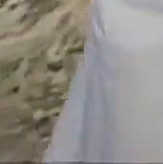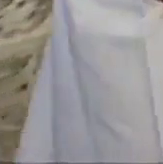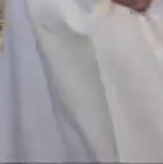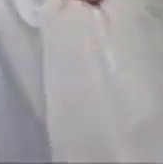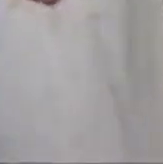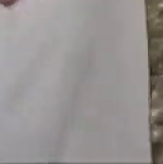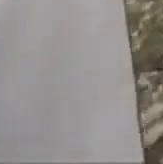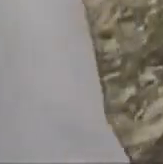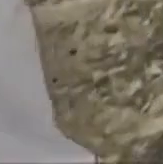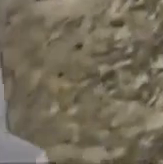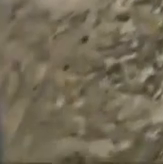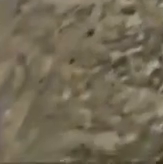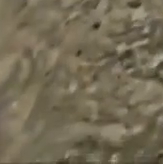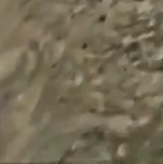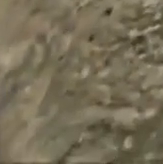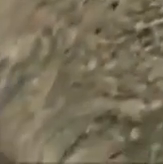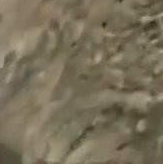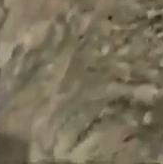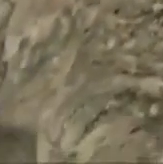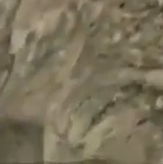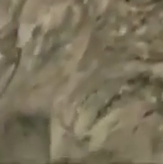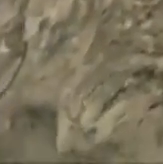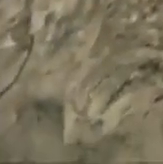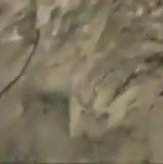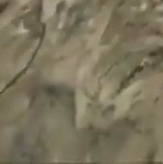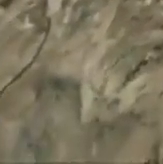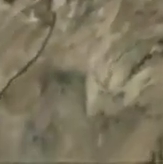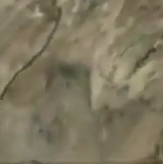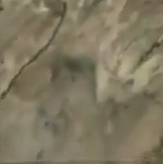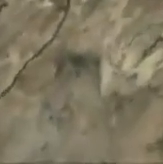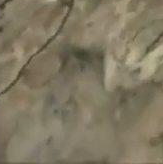مكة المكرمة ليوم الغد نتوقع أن تكون درجات الحرارة بحدود 38 درجة